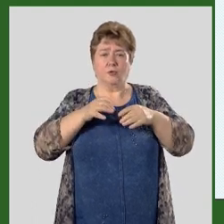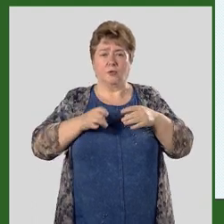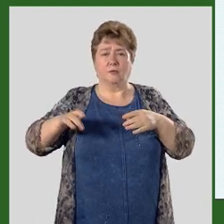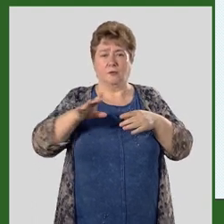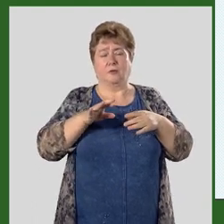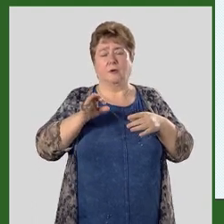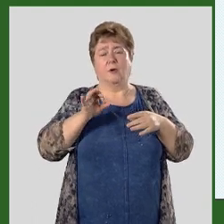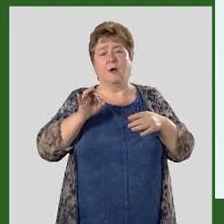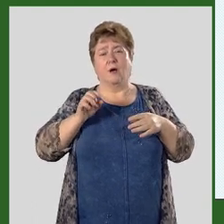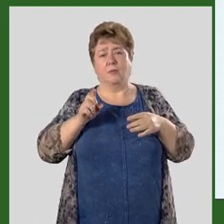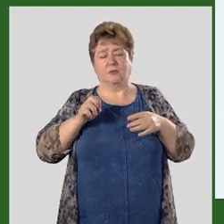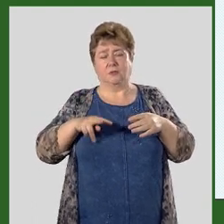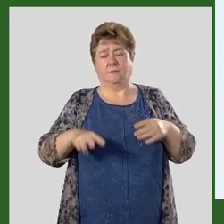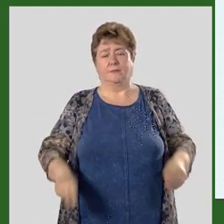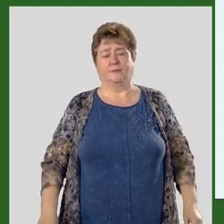внутриреспубликанским регионам.